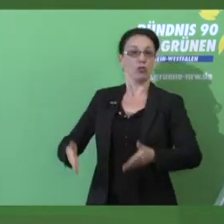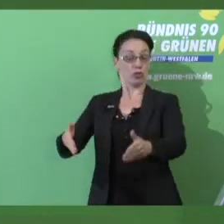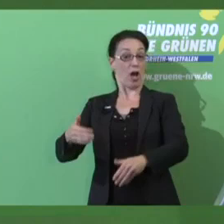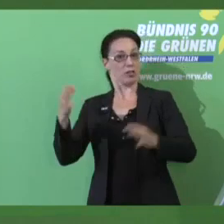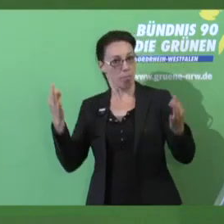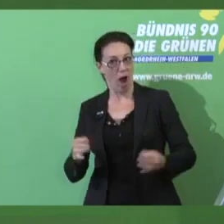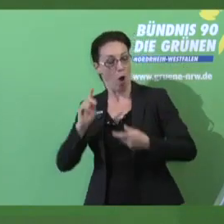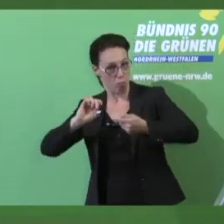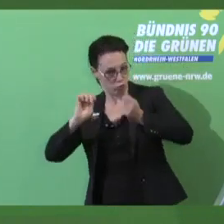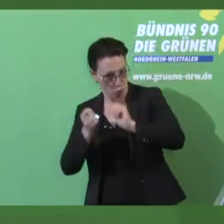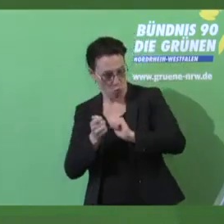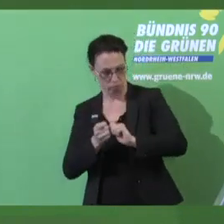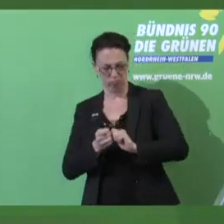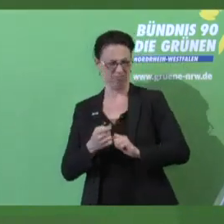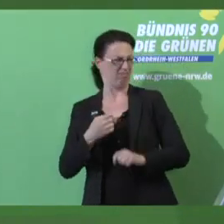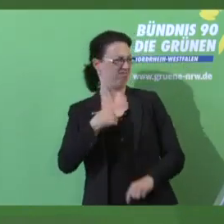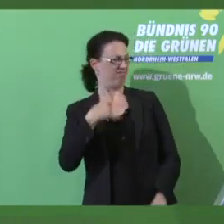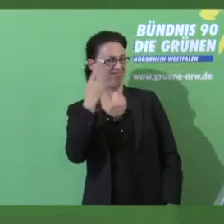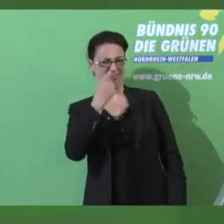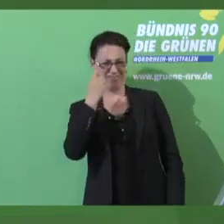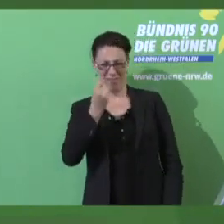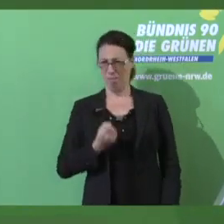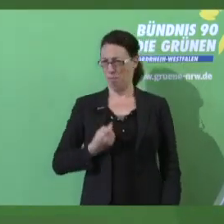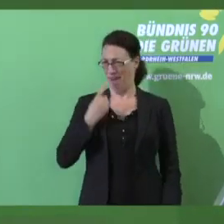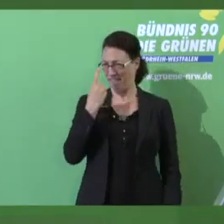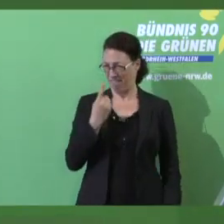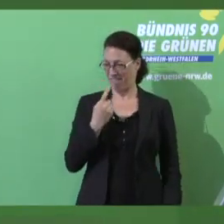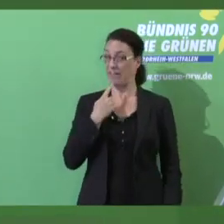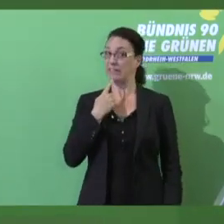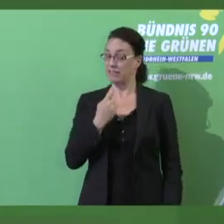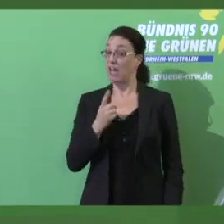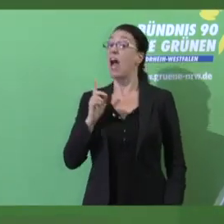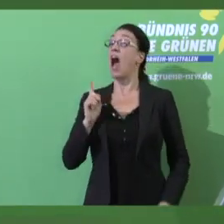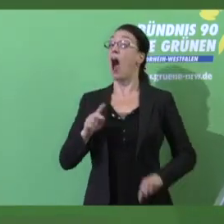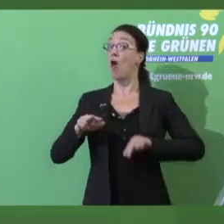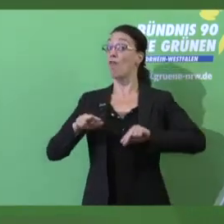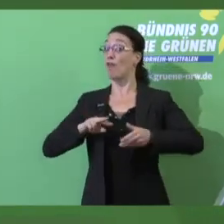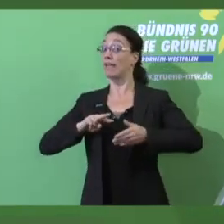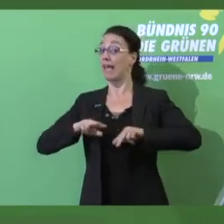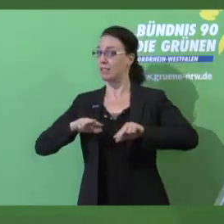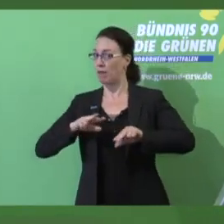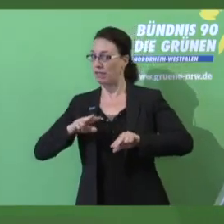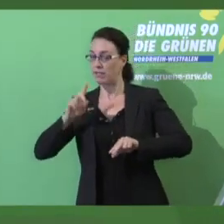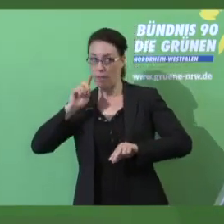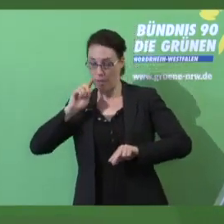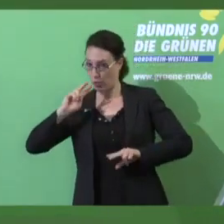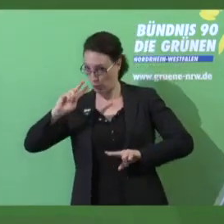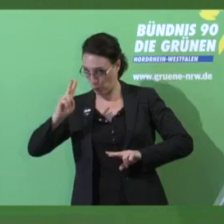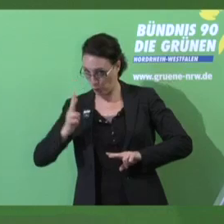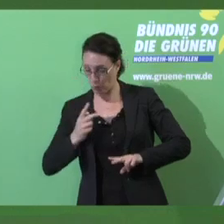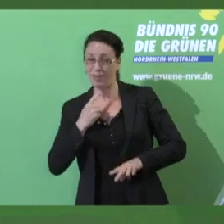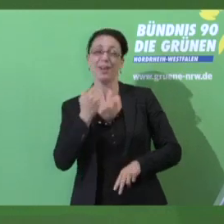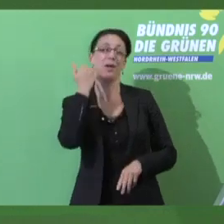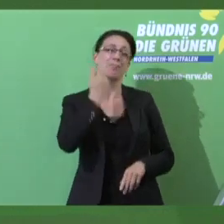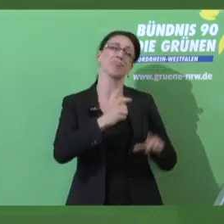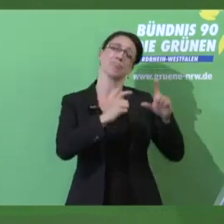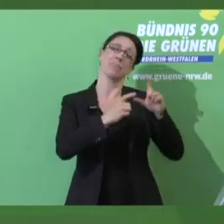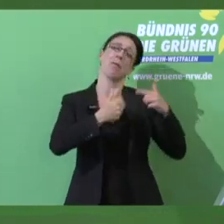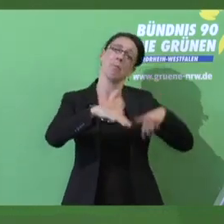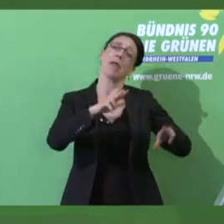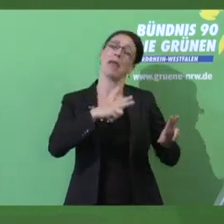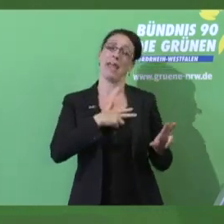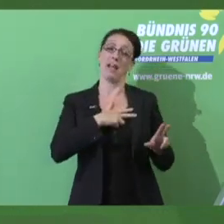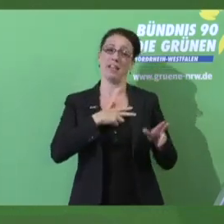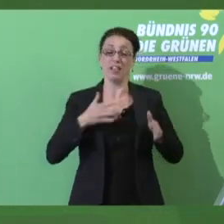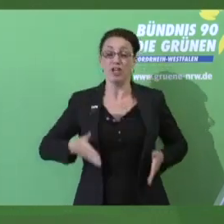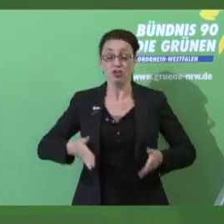liebe Sozialdemokraten, und das teilt auch der Verkehrsminister, deswegen würde ich mir da auch mehr Ehrlichkeit wünschen bei den Genossen selber. Wir haben kaum Geld